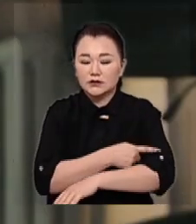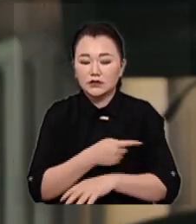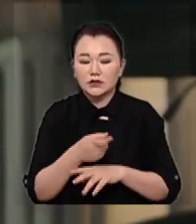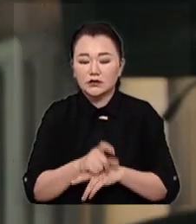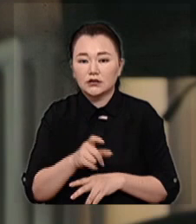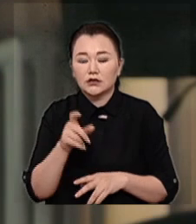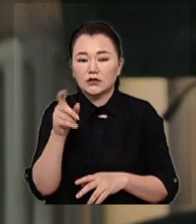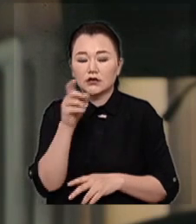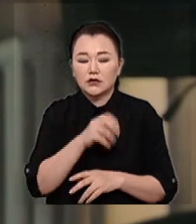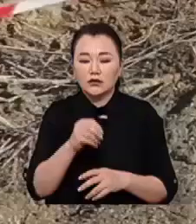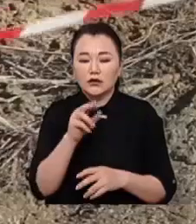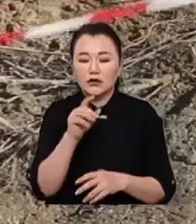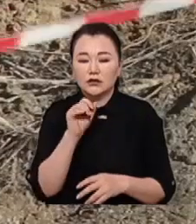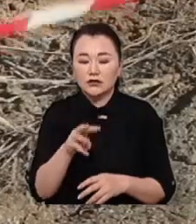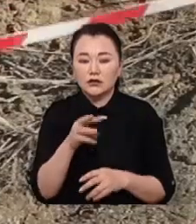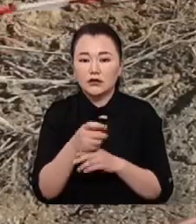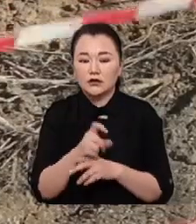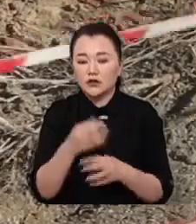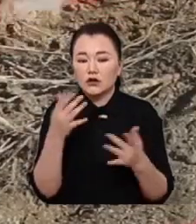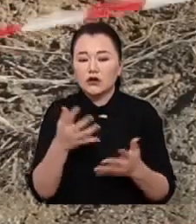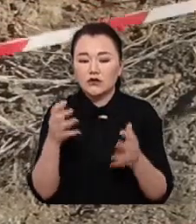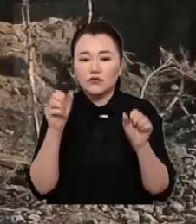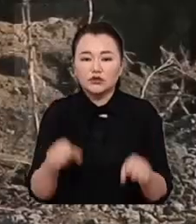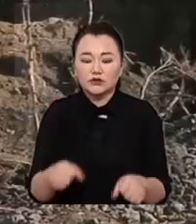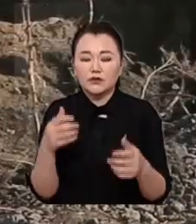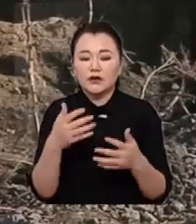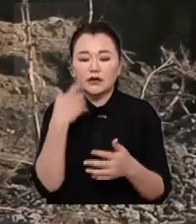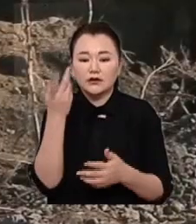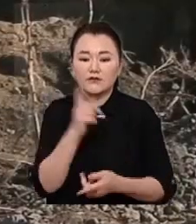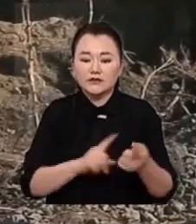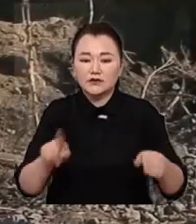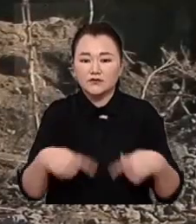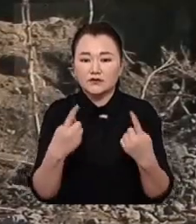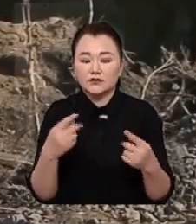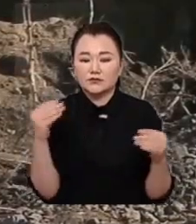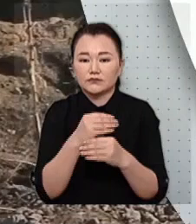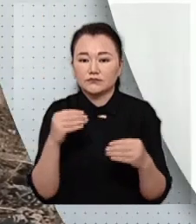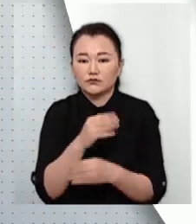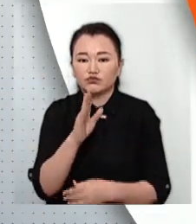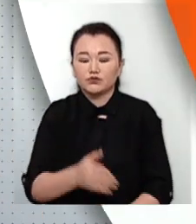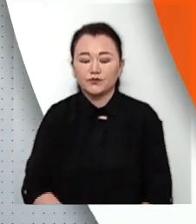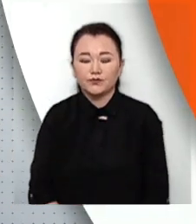к дороге Харатау. Каковы масштабы и когда возобновится движение транспорта?